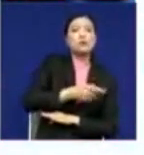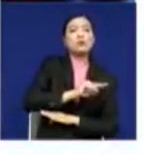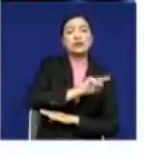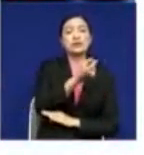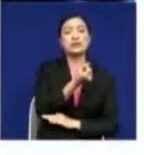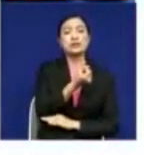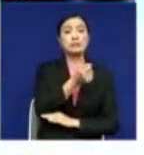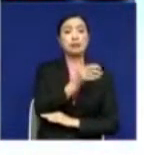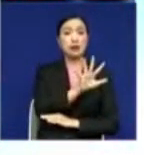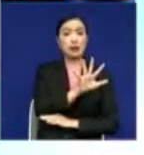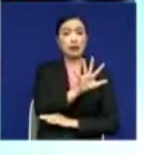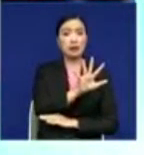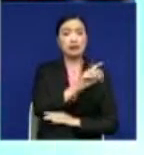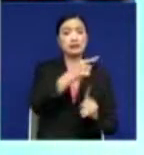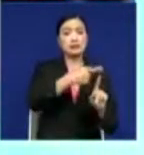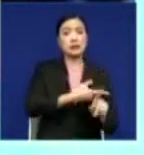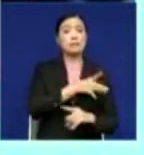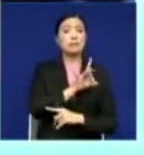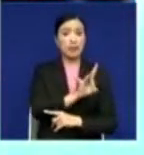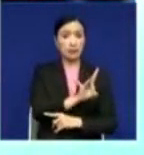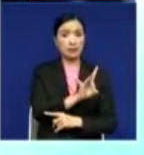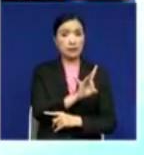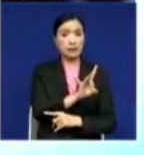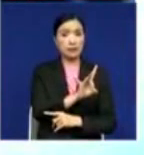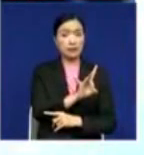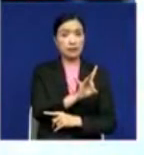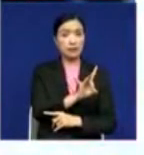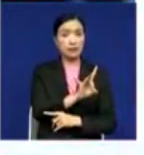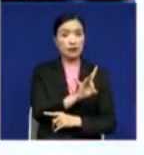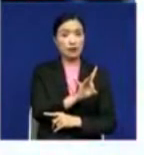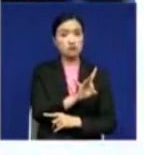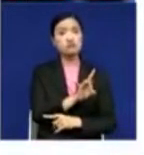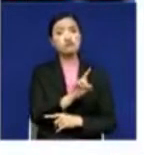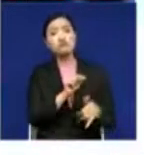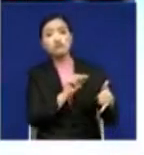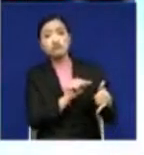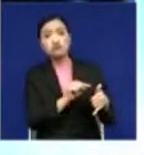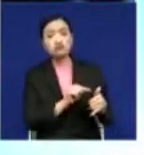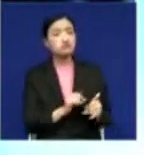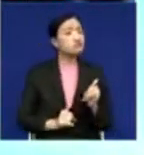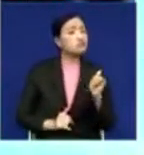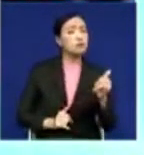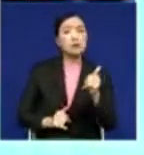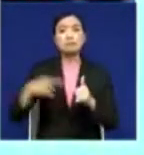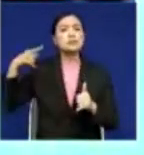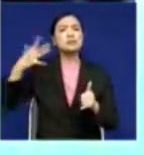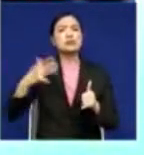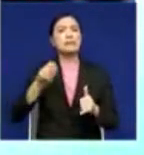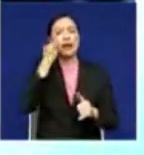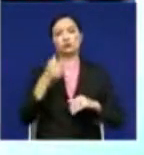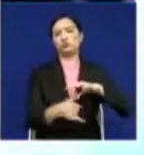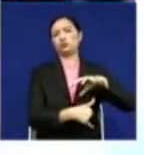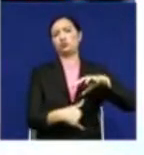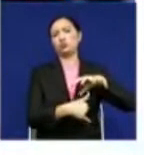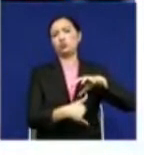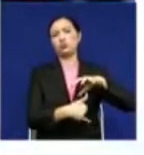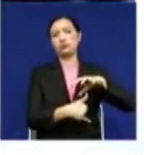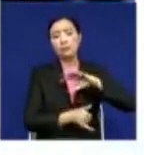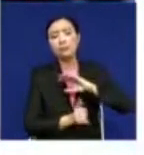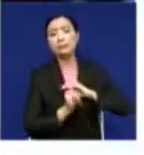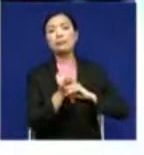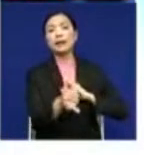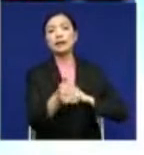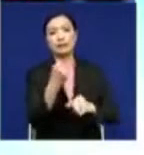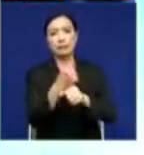15สิงหาคมนะครับซึ่งวันนั้นไม่ได้มีกิจกรรมอะไรพิเศษนะครับปกติจะอยู่ที่บ้านกลับไปที่ทำงาน